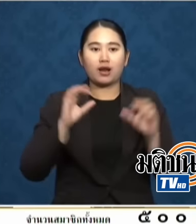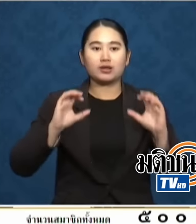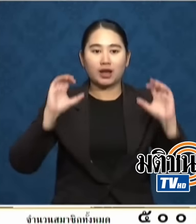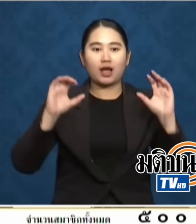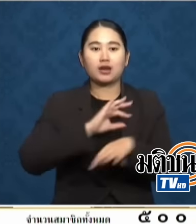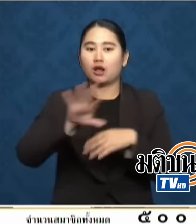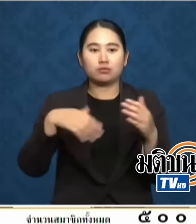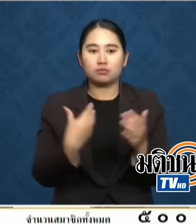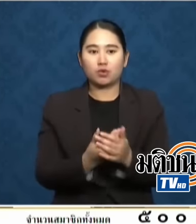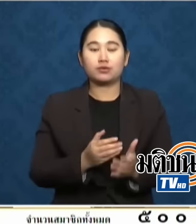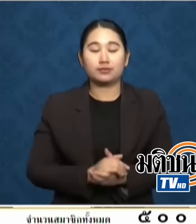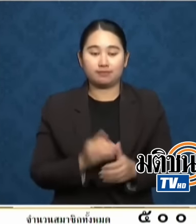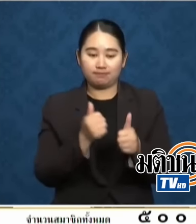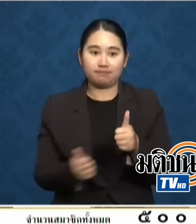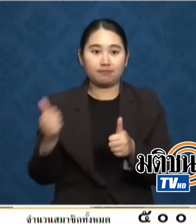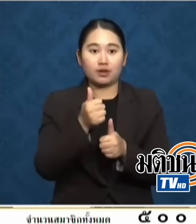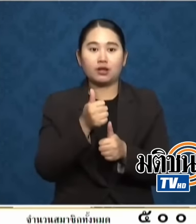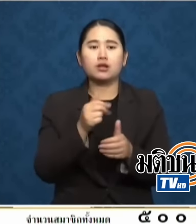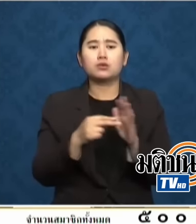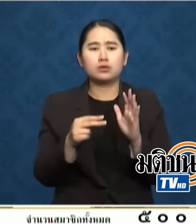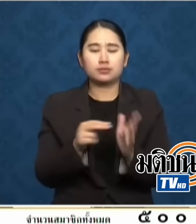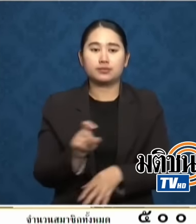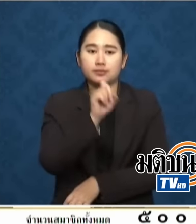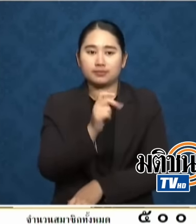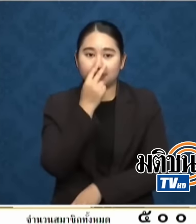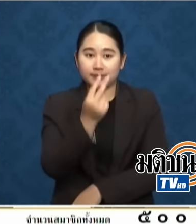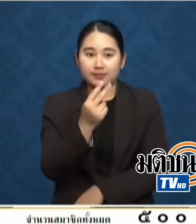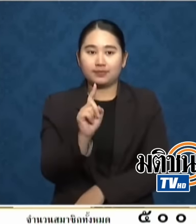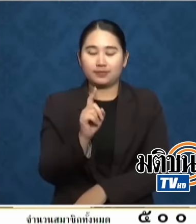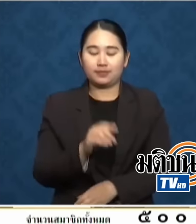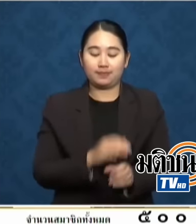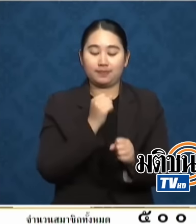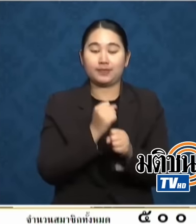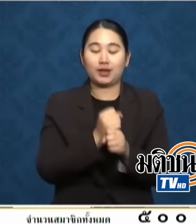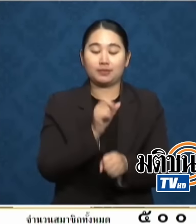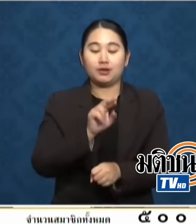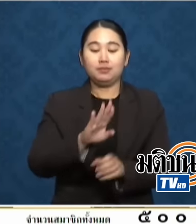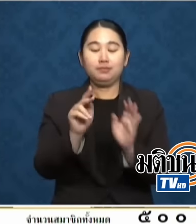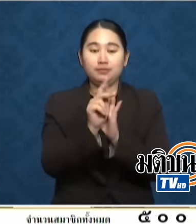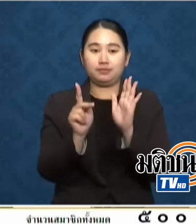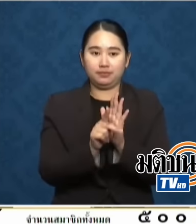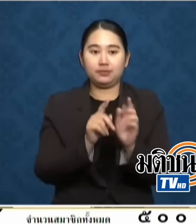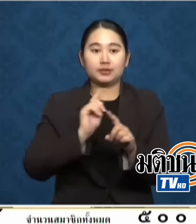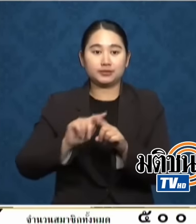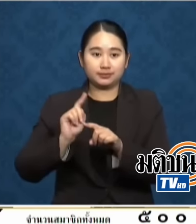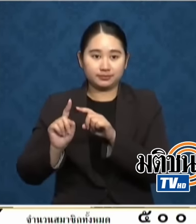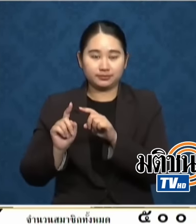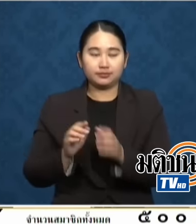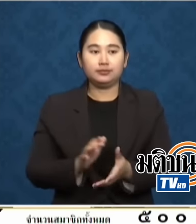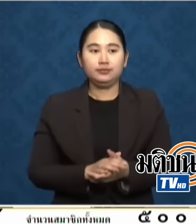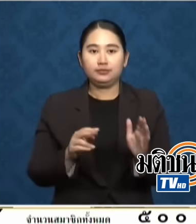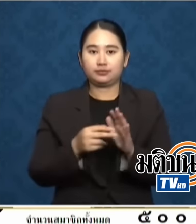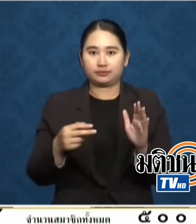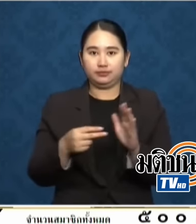มดทุกหน่วยงานจะเห็นได้ว่าโดยองค์กรและโดยระบบกฎหมายฝ่าย